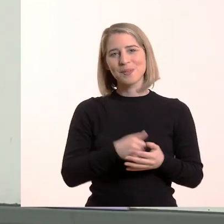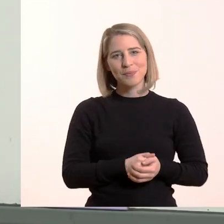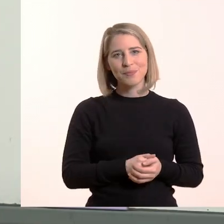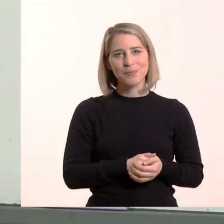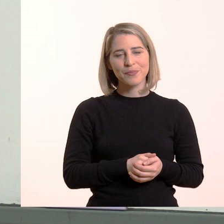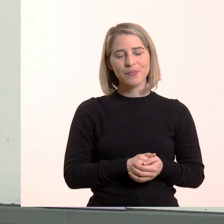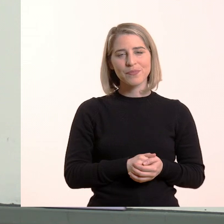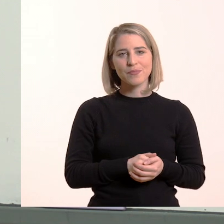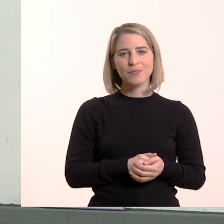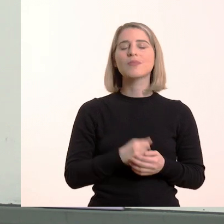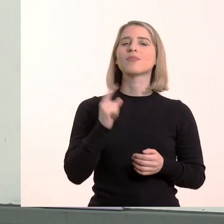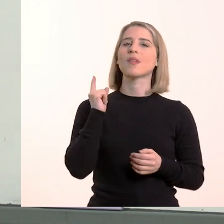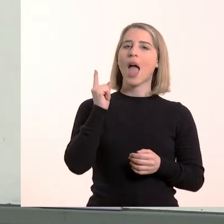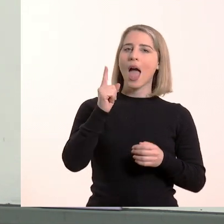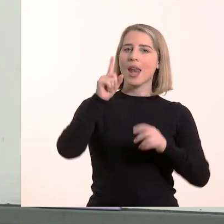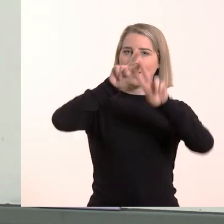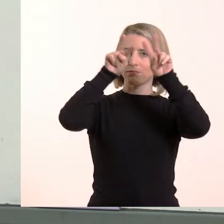ένα ζαχαροπλαστείο,